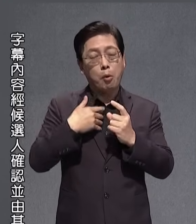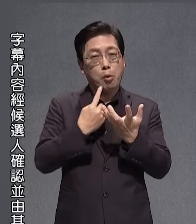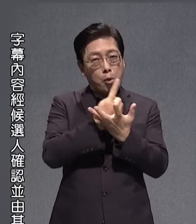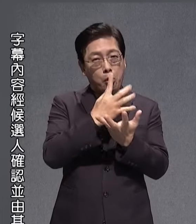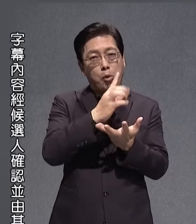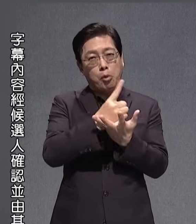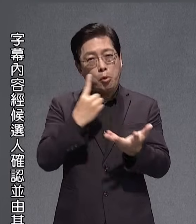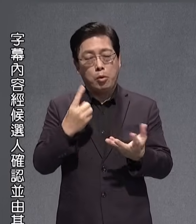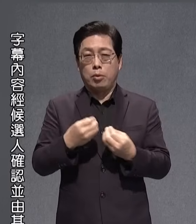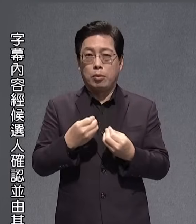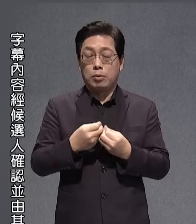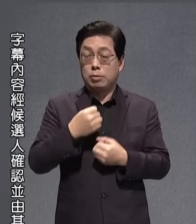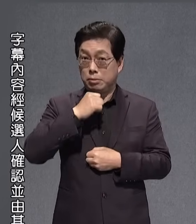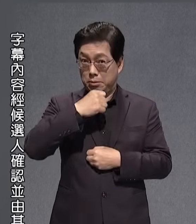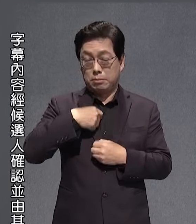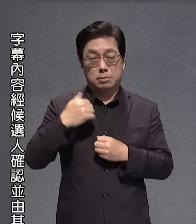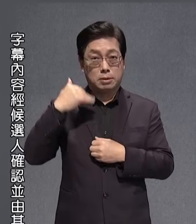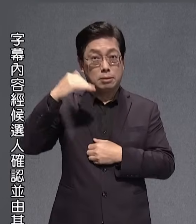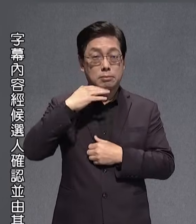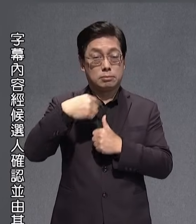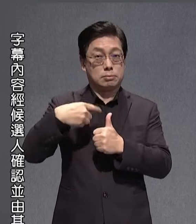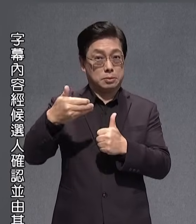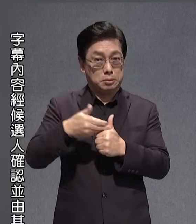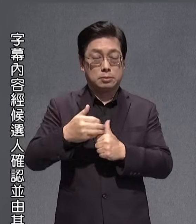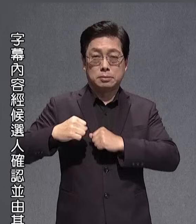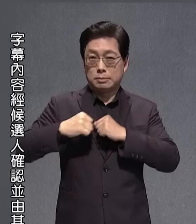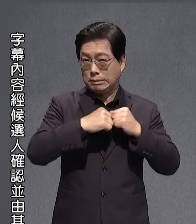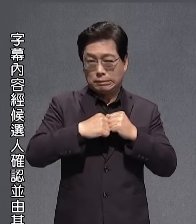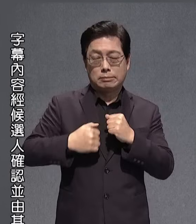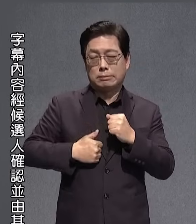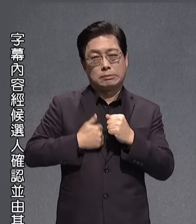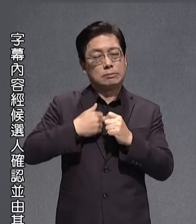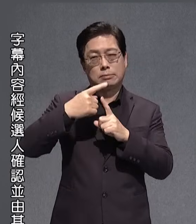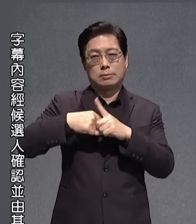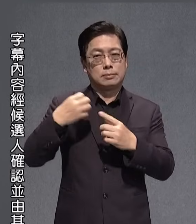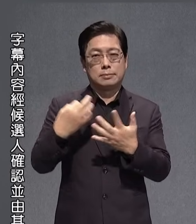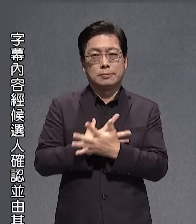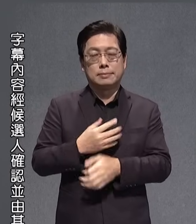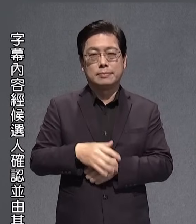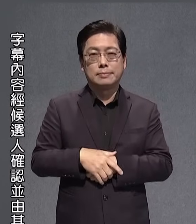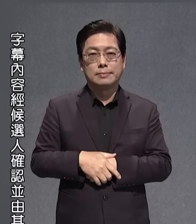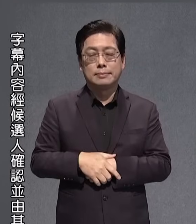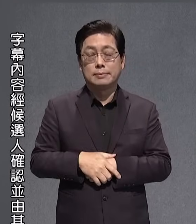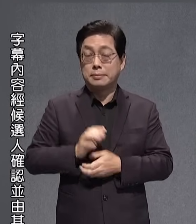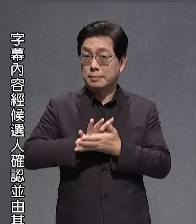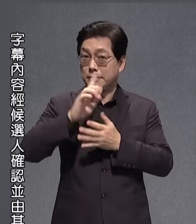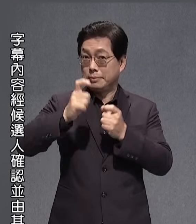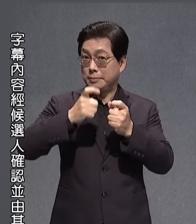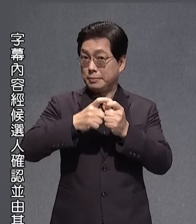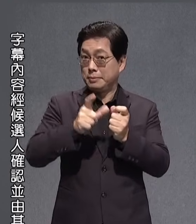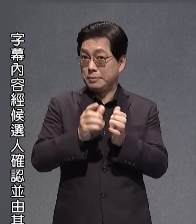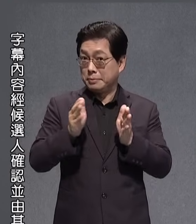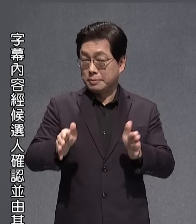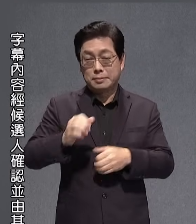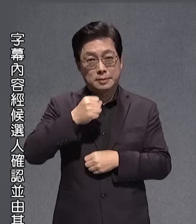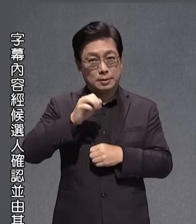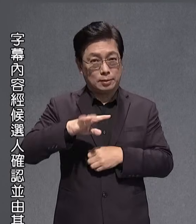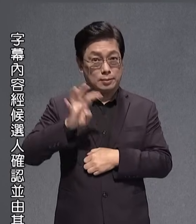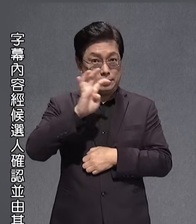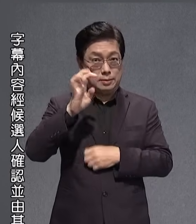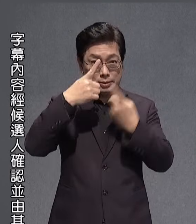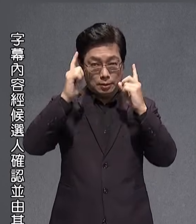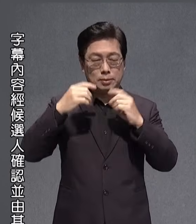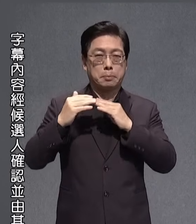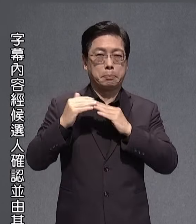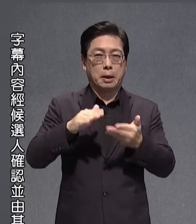进，这表示台湾的高等教育竞争力是明显不足的。未来十年，台湾将有40所大学